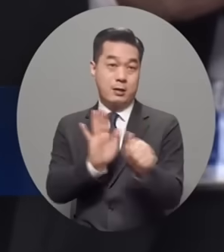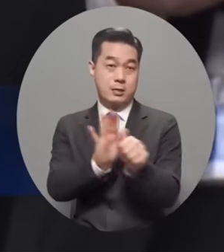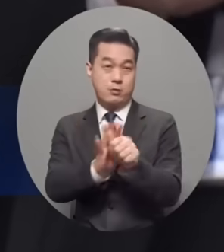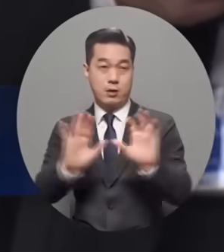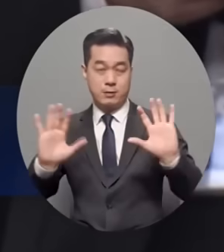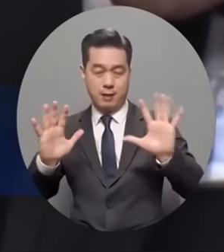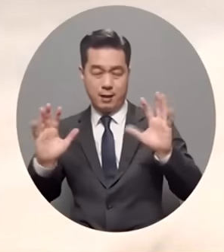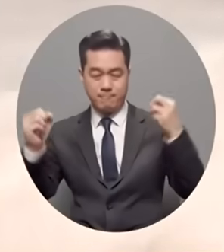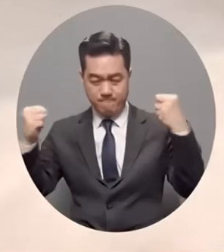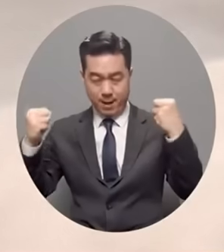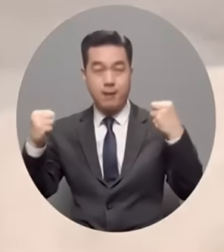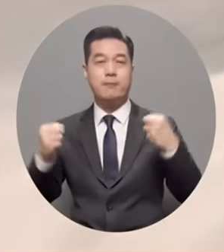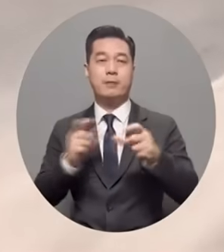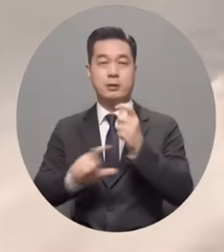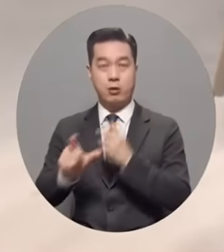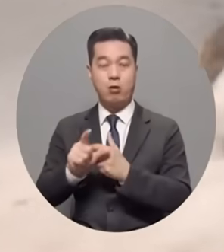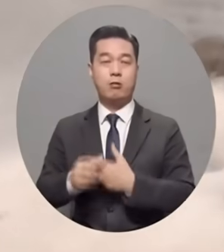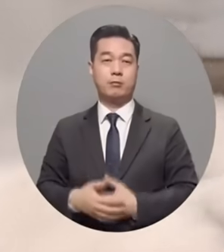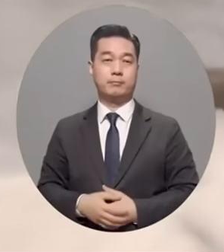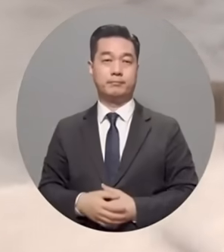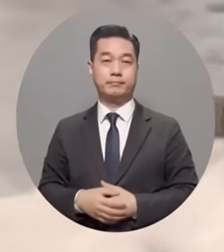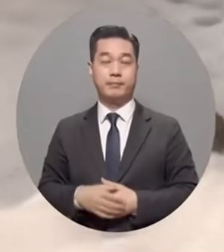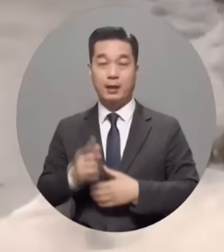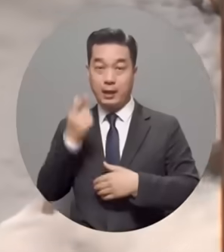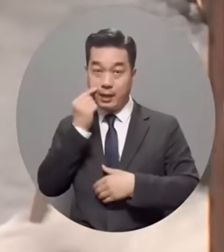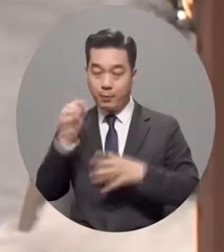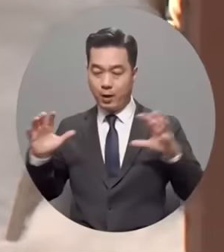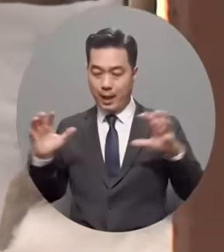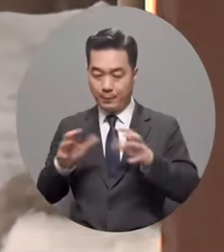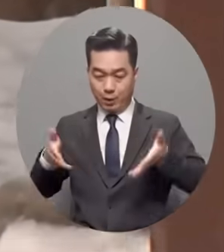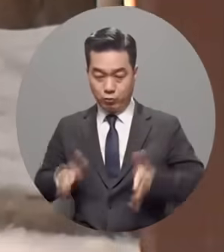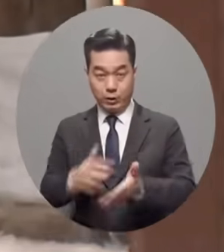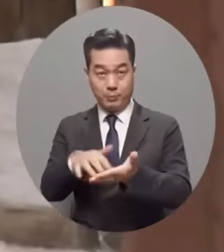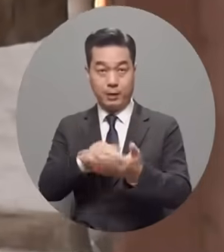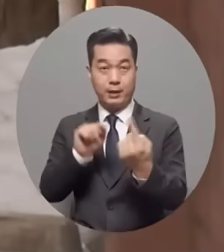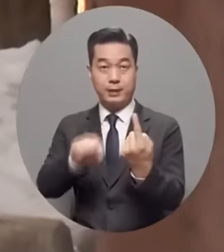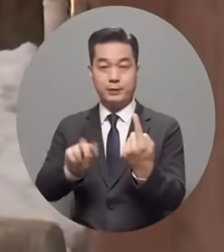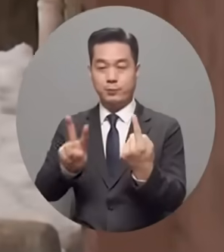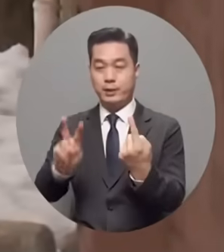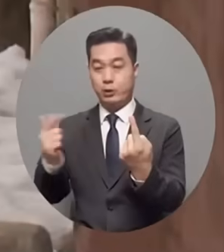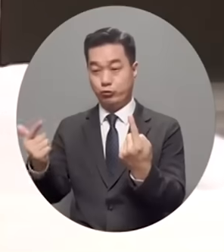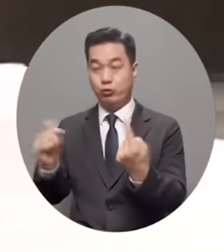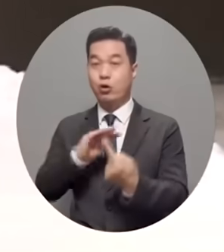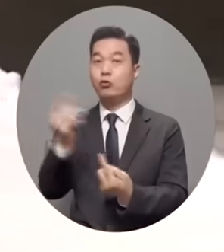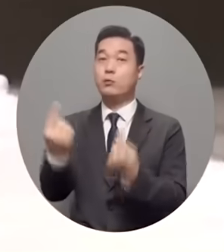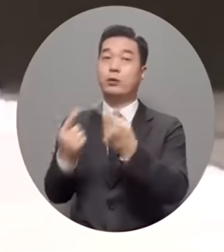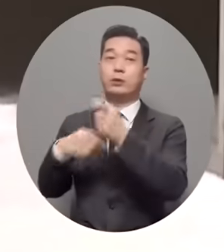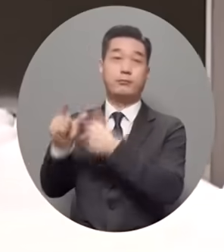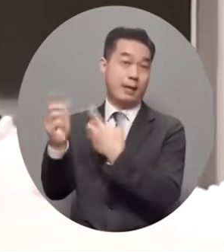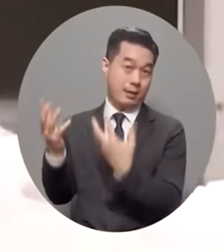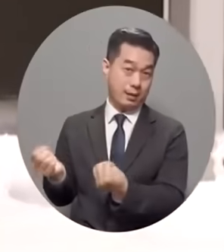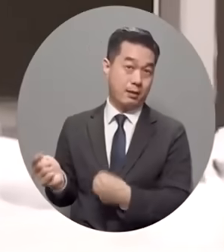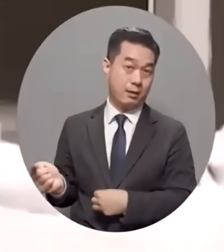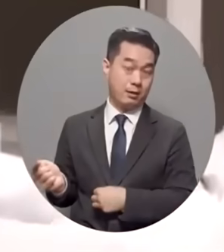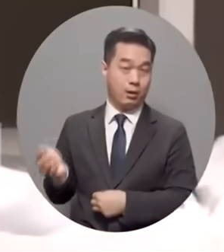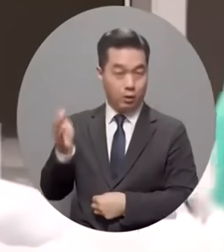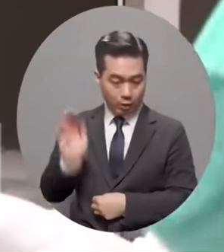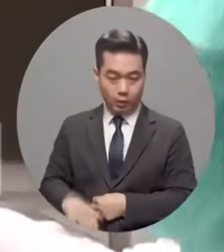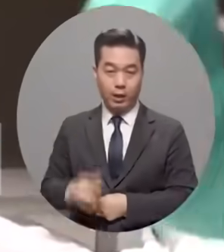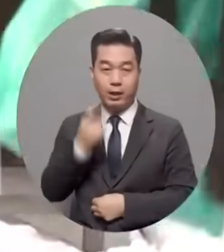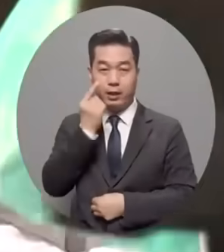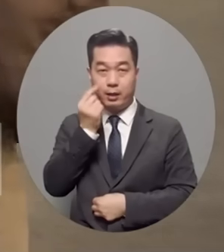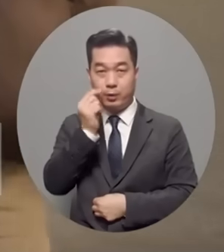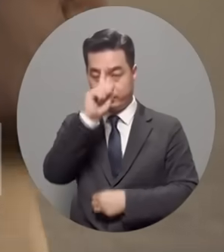필요です. 일본의 합계 출산율은 1.26명, 우리보다 훨씬 높습니다. 그럼에도 일본